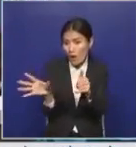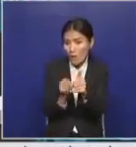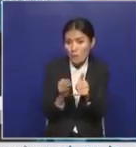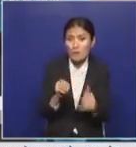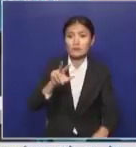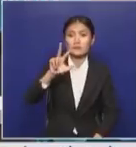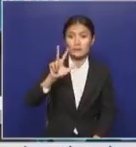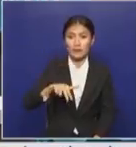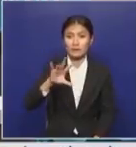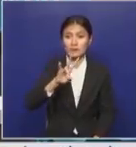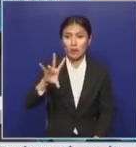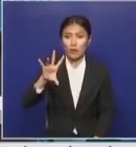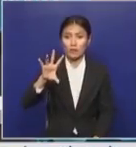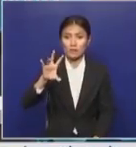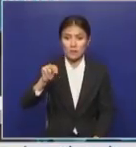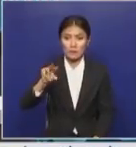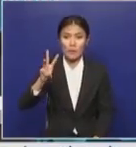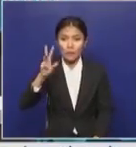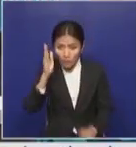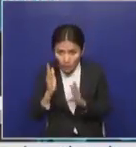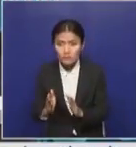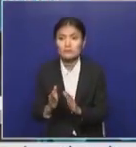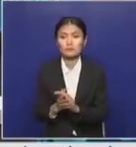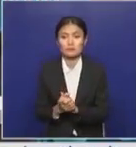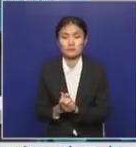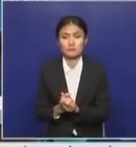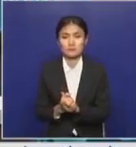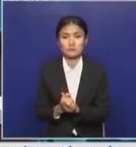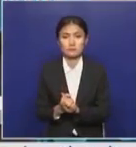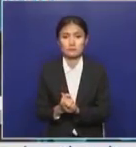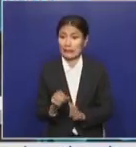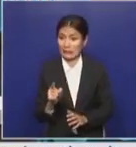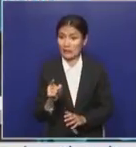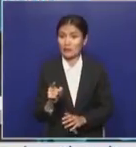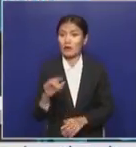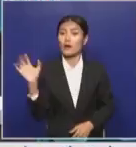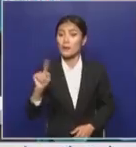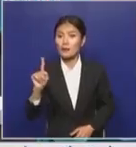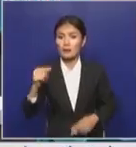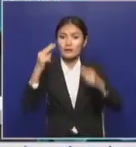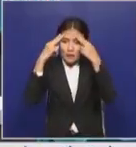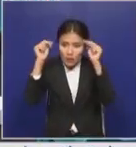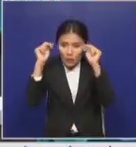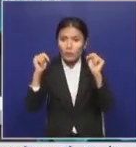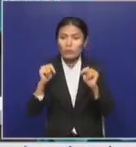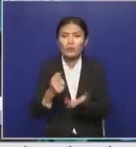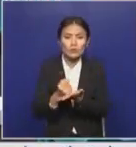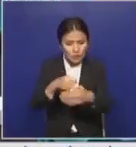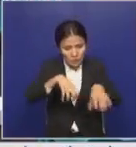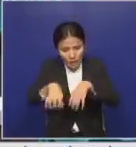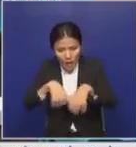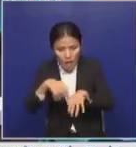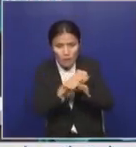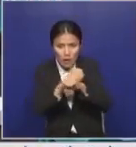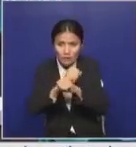เพียง 370036คนเท่านั้นอันนี้เป็นฝีมือของท่านนายกนะฮะทำให้ประเทศไทยเป็น